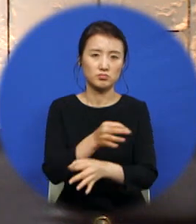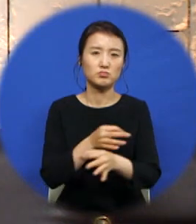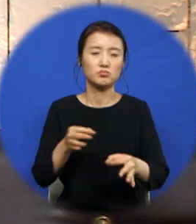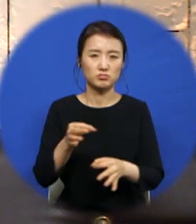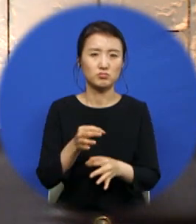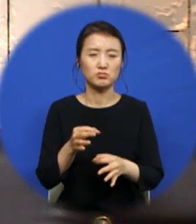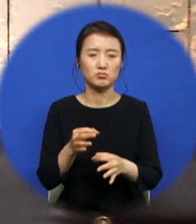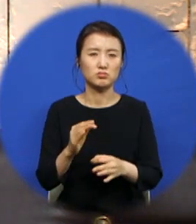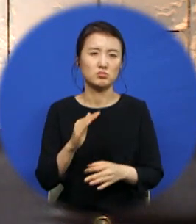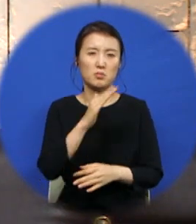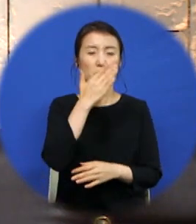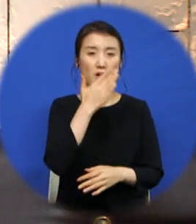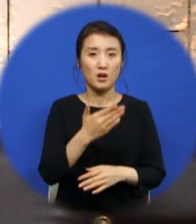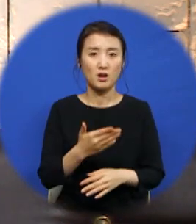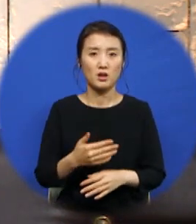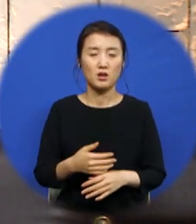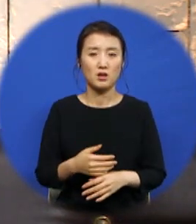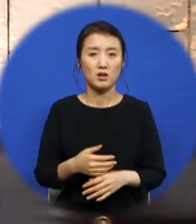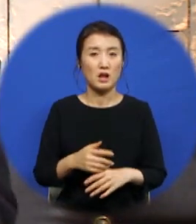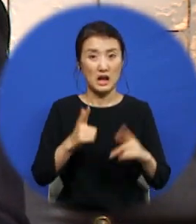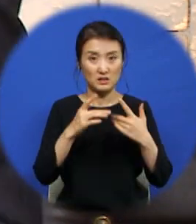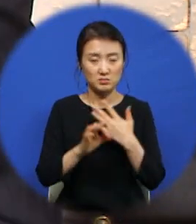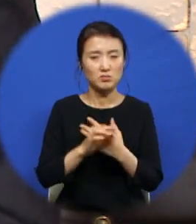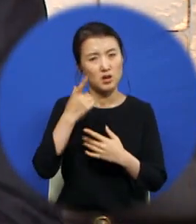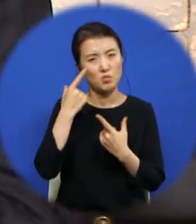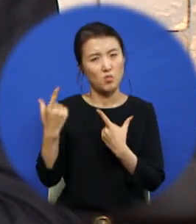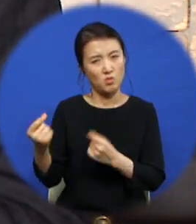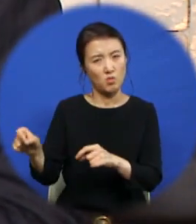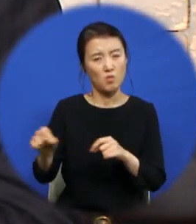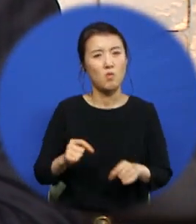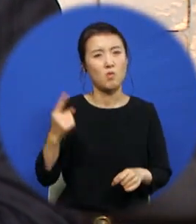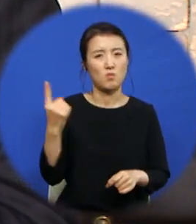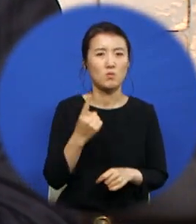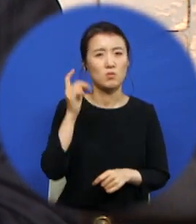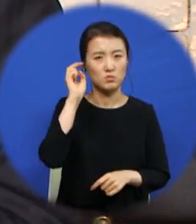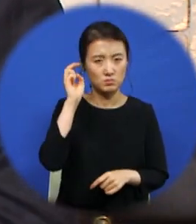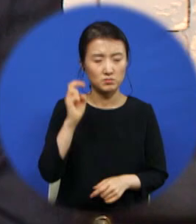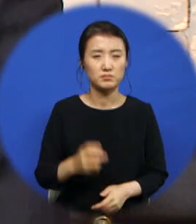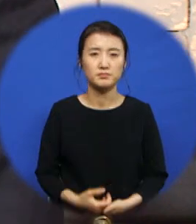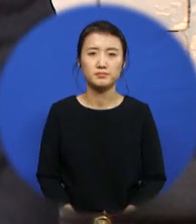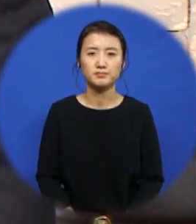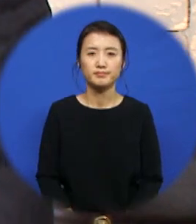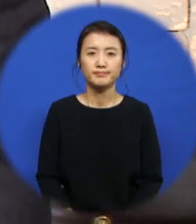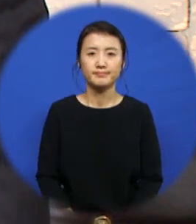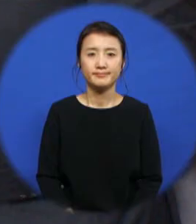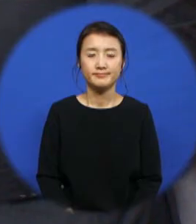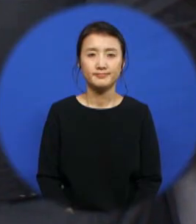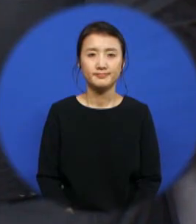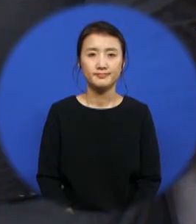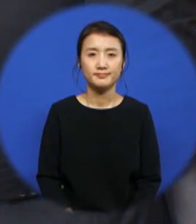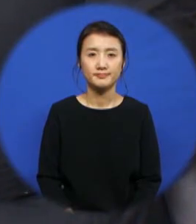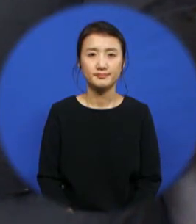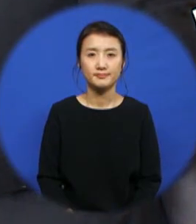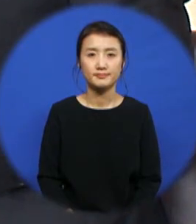하고 또 꼭 같이 되지 말라 는 부분 없는 거죠 세 가지로 나누어서 이렇게 관리하라 예